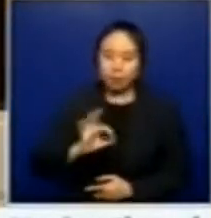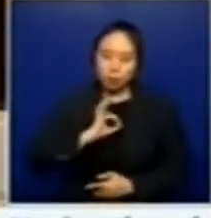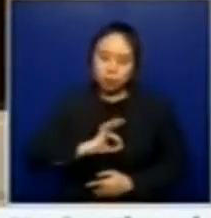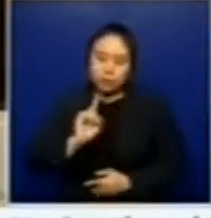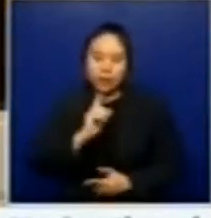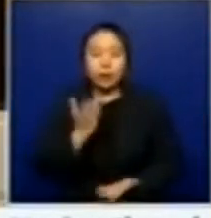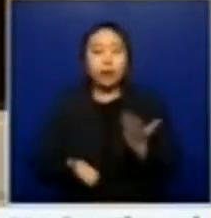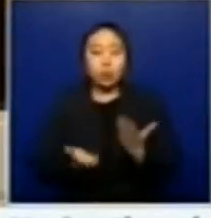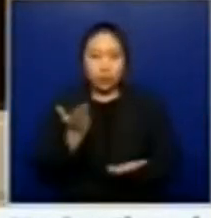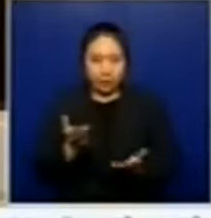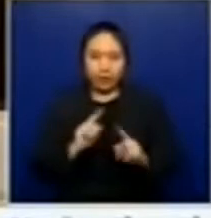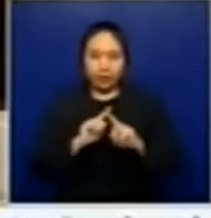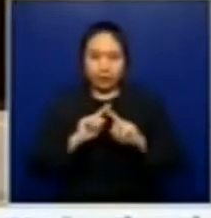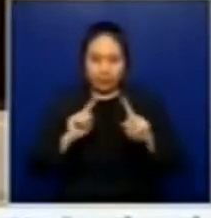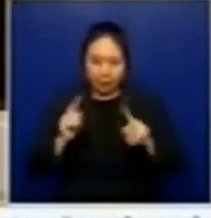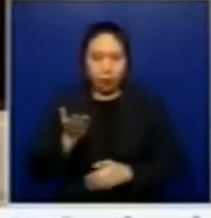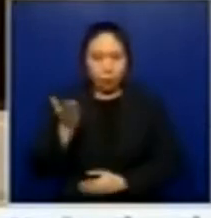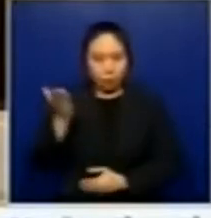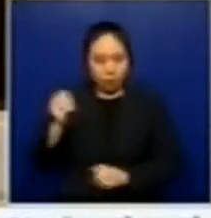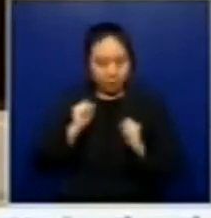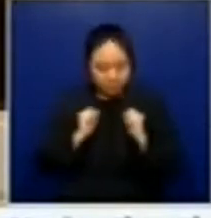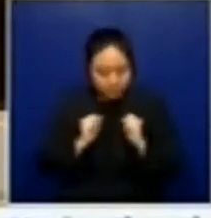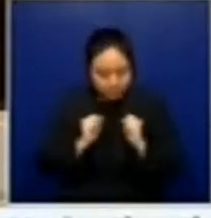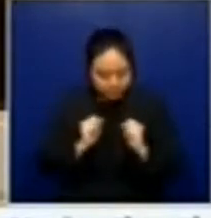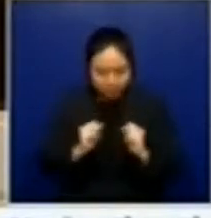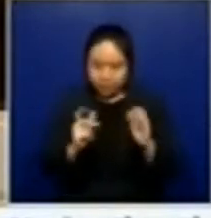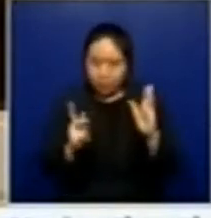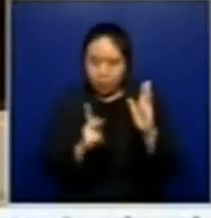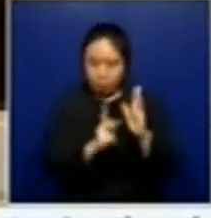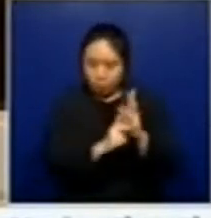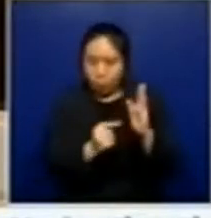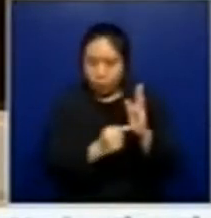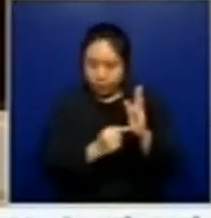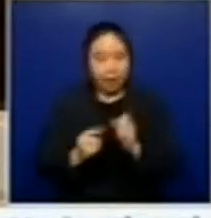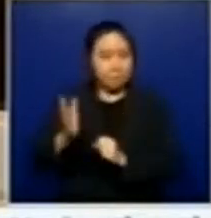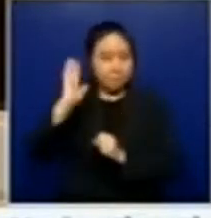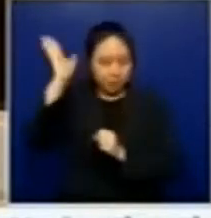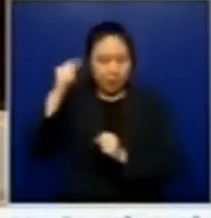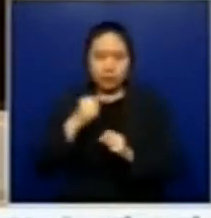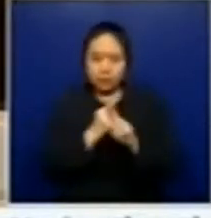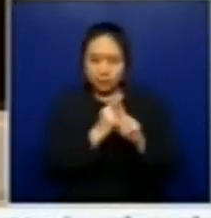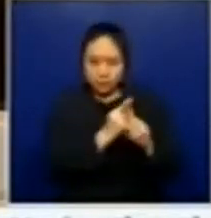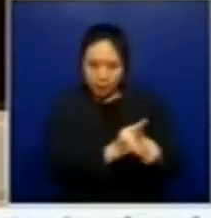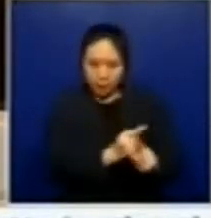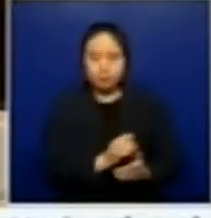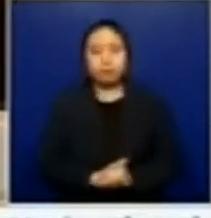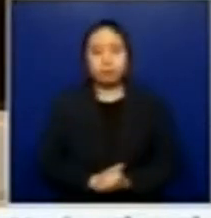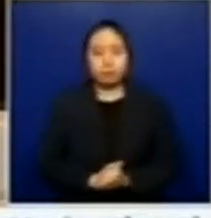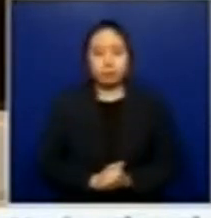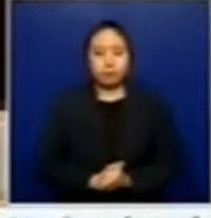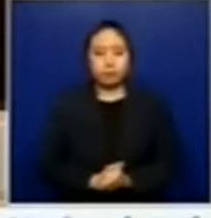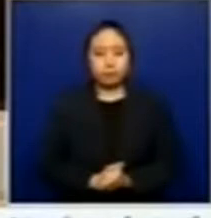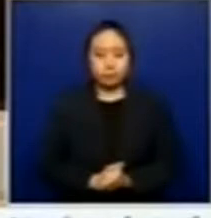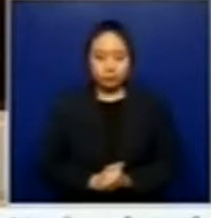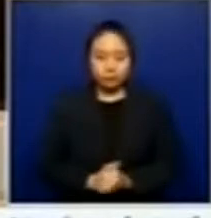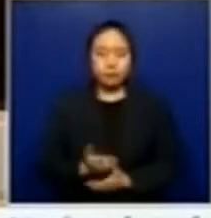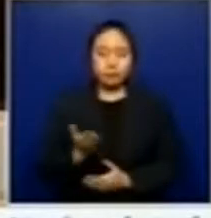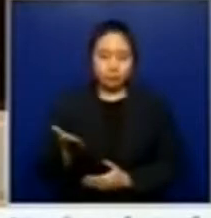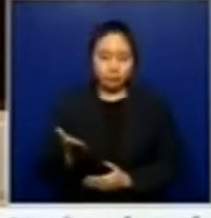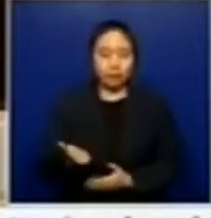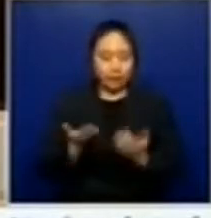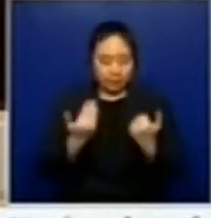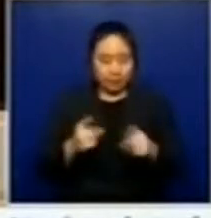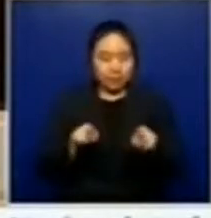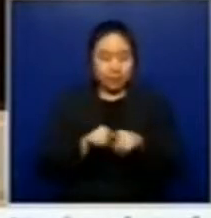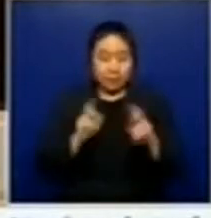าก็คุณจิรัตน์พยายามอยู่ในระเบียบกฎเกณฑ์การอภิปรายครับเพื่อไม่มีเงื่อนไขเกิดขึ้นมาครับเชิญนะครับ นี่เป็นประเ